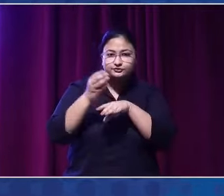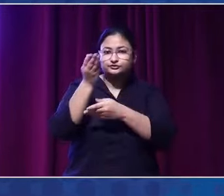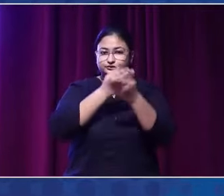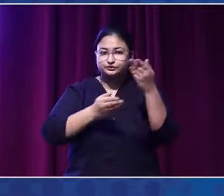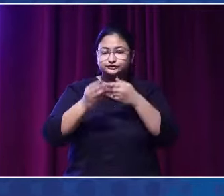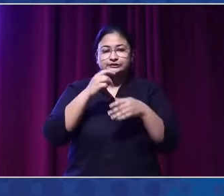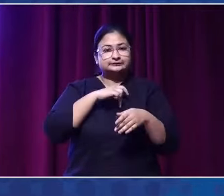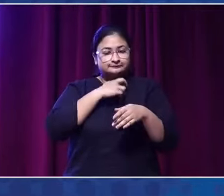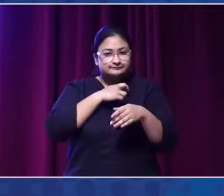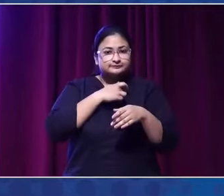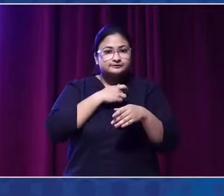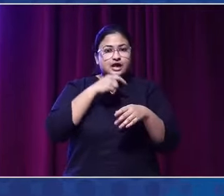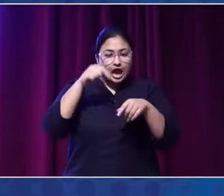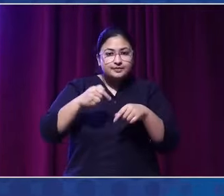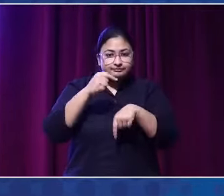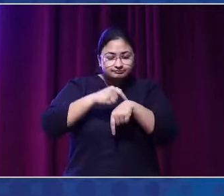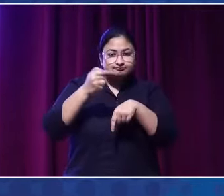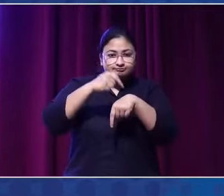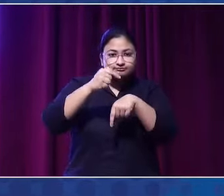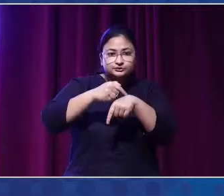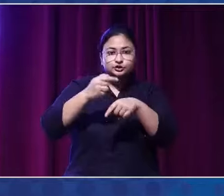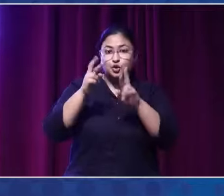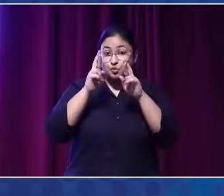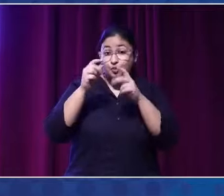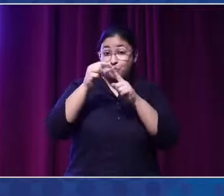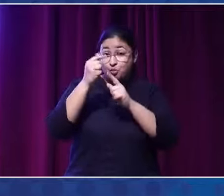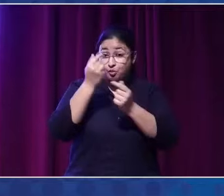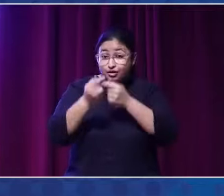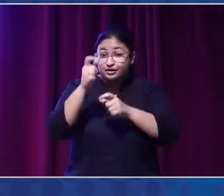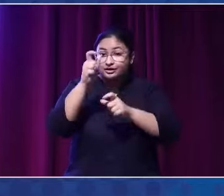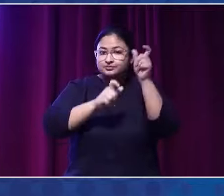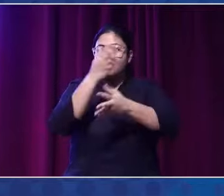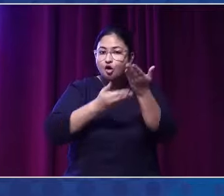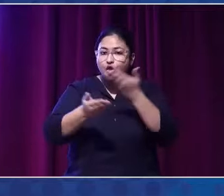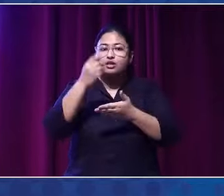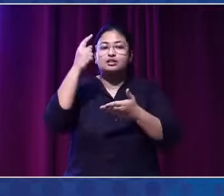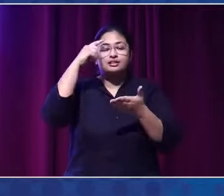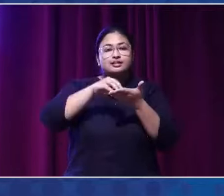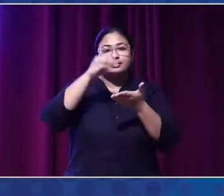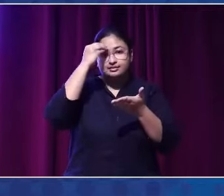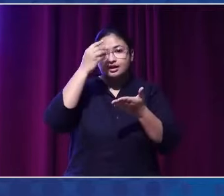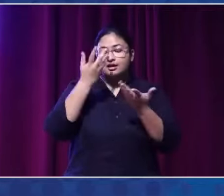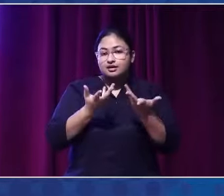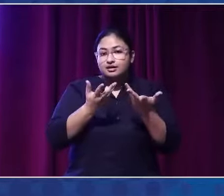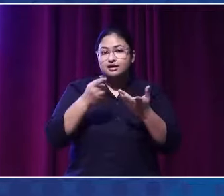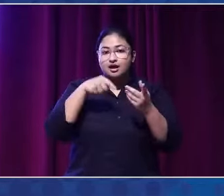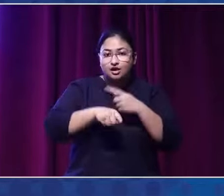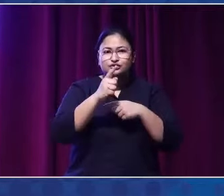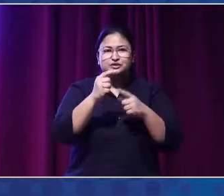फील दैट इन टाइम्स टू कम द पॉलिटिकल पार्टीज वुड ऑल्सो लर्न, द कैंडिडेट्स वुड ऑल्सो लर्न टू नॉट अटर